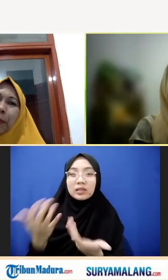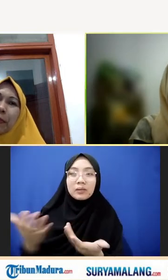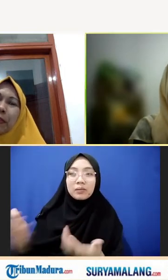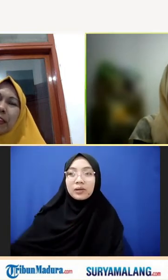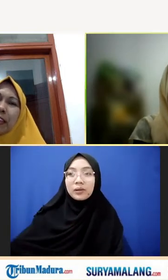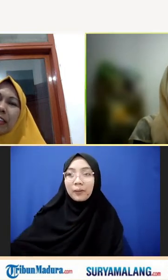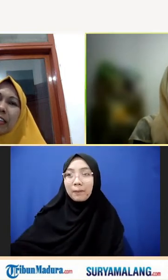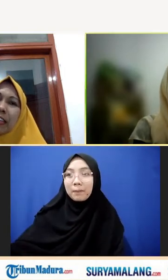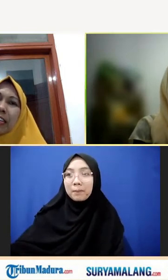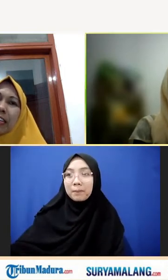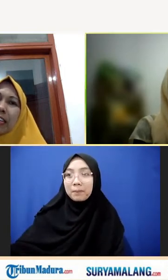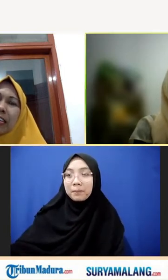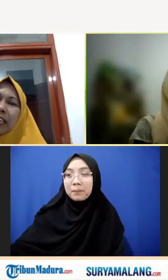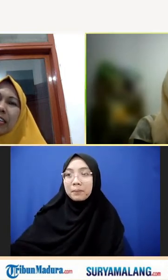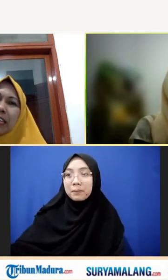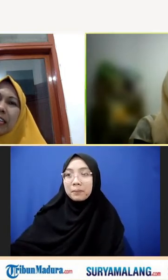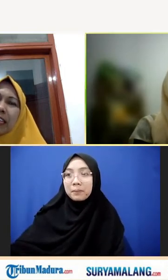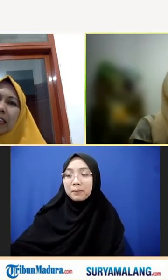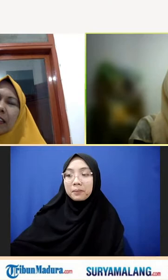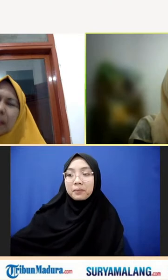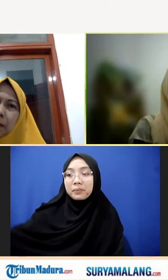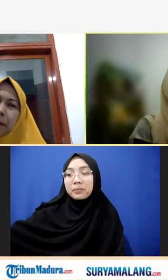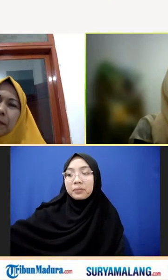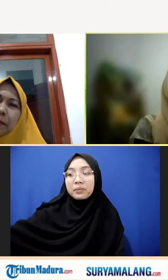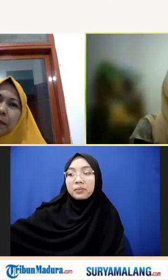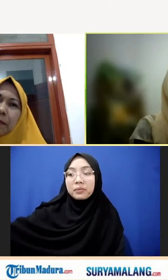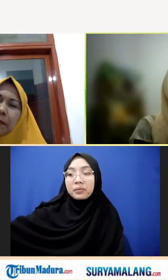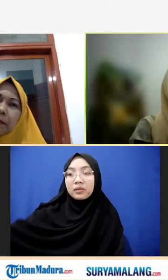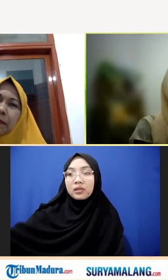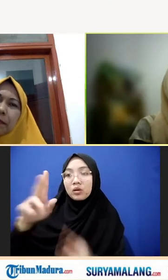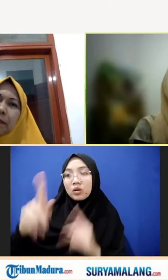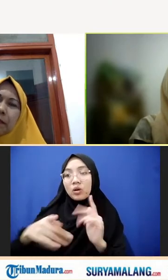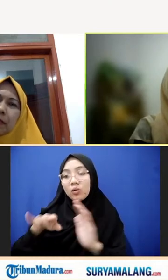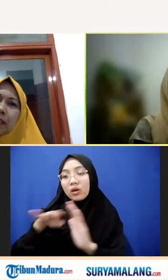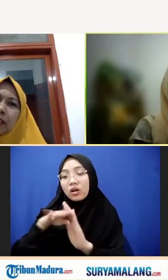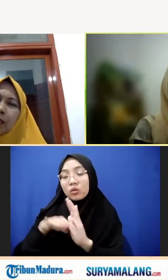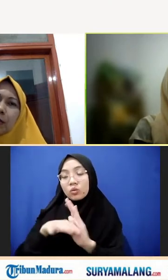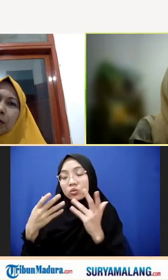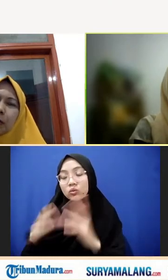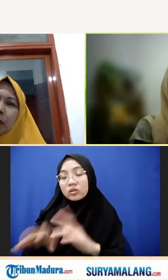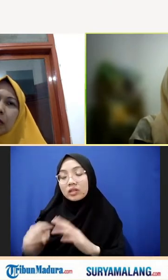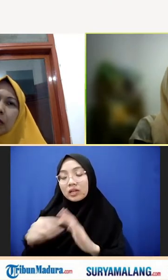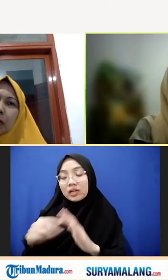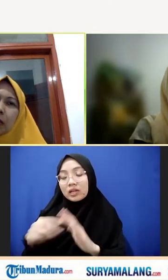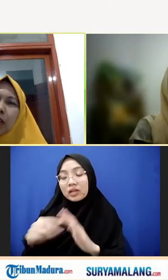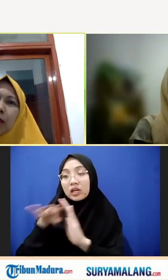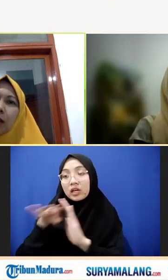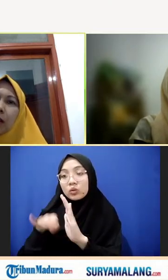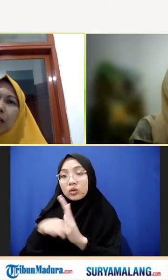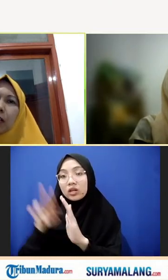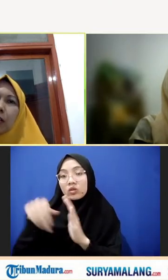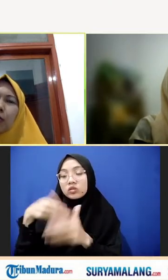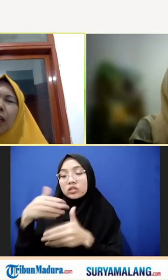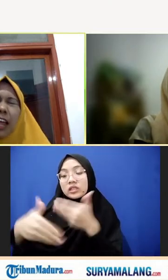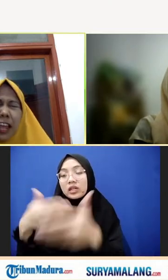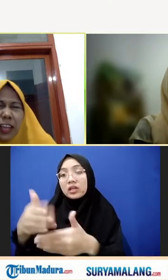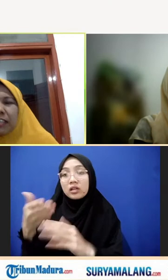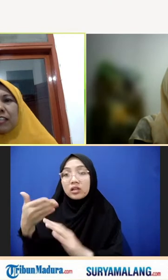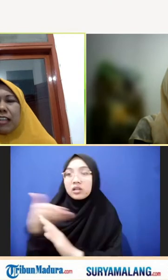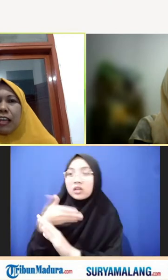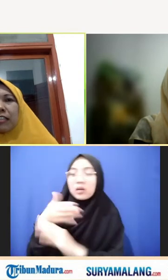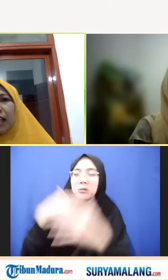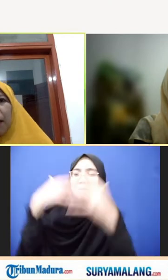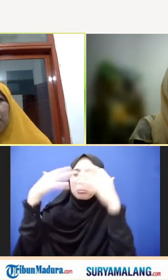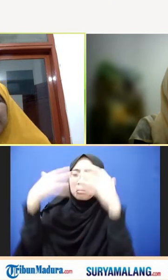Gini, yang pertama, kalau udah ada aturan, berarti aturan harus dijalankan. Gitu. Tapi di awal-awalnya dia tuh